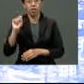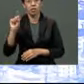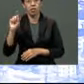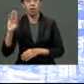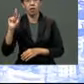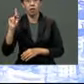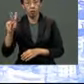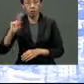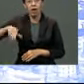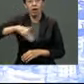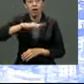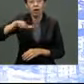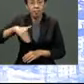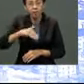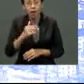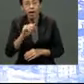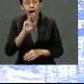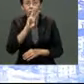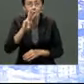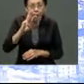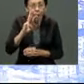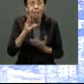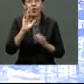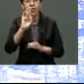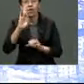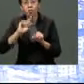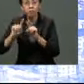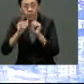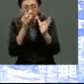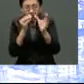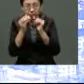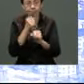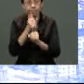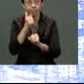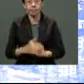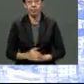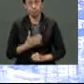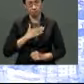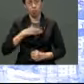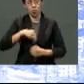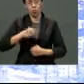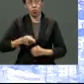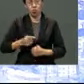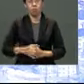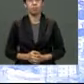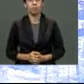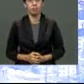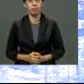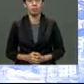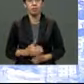ามารถที่จะไปหาชุดข้อมูลต่างๆได้เหล่านั้นแต่ว่าผมก็ไม่ได้ไปไหนนะครับก็ยังต้องเข้าประชุมน